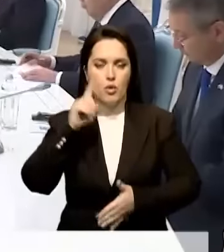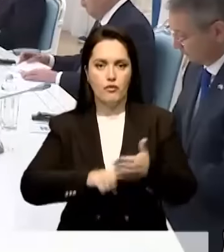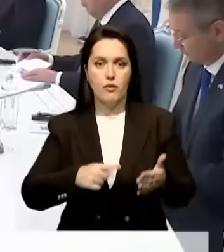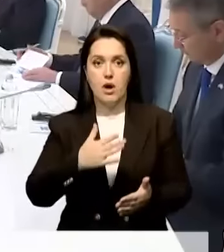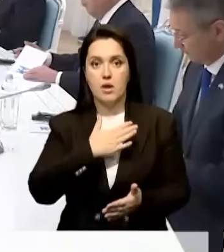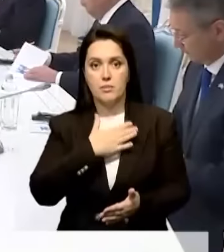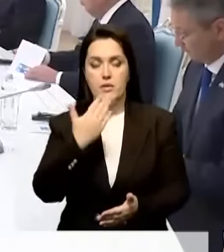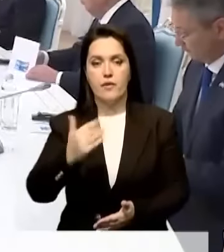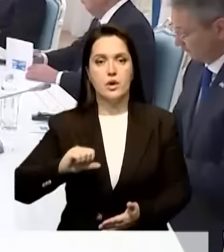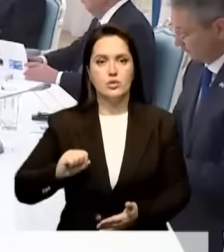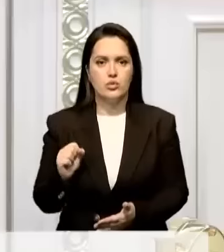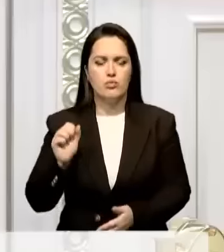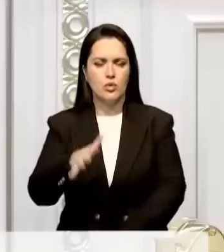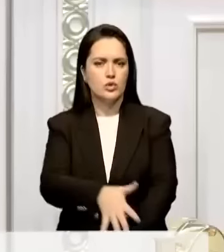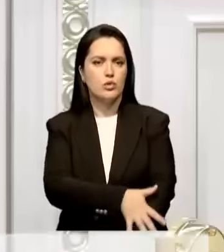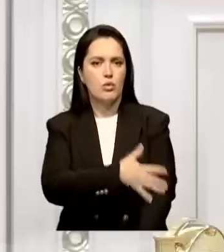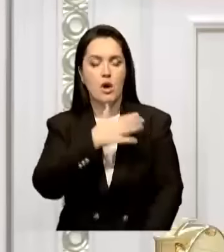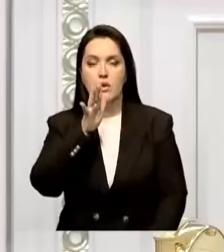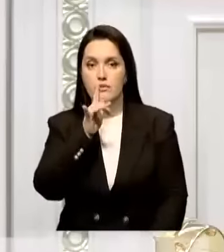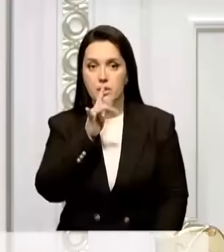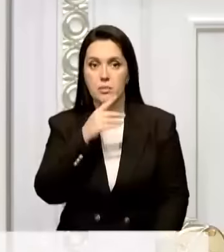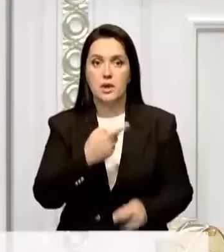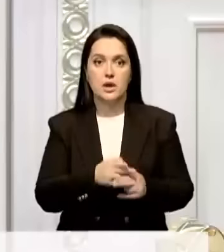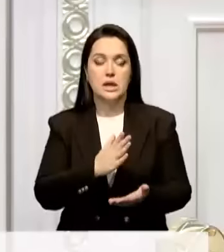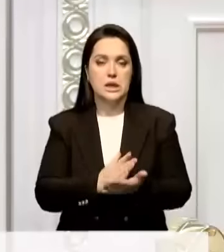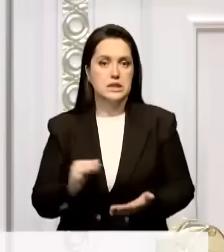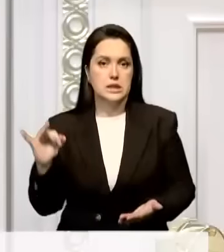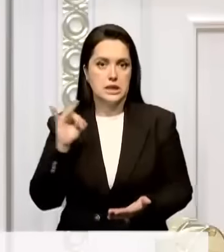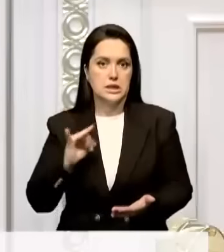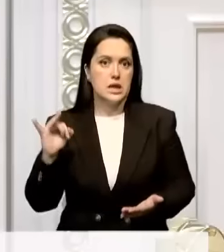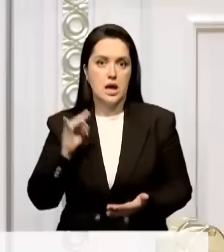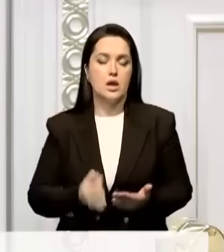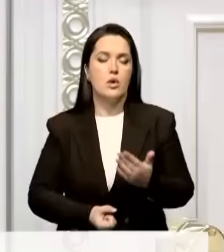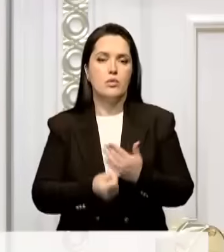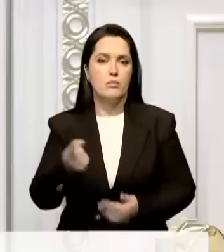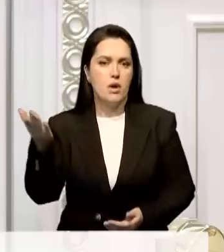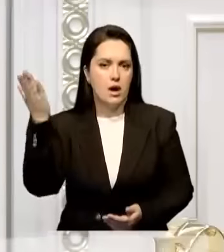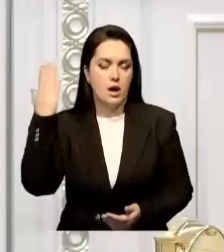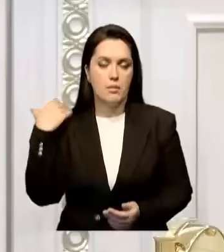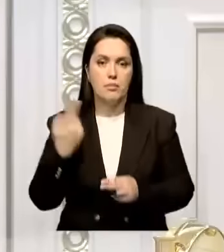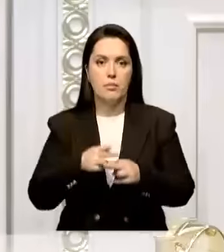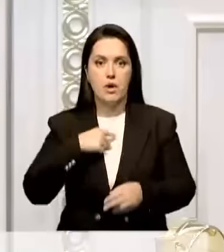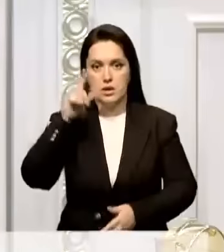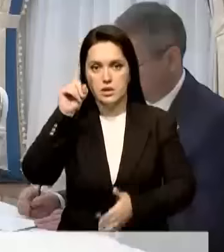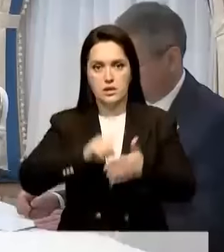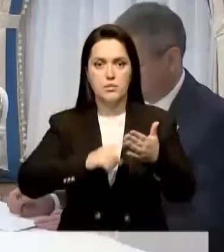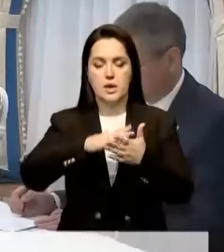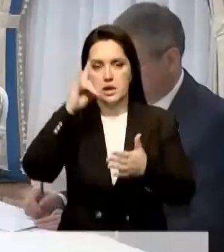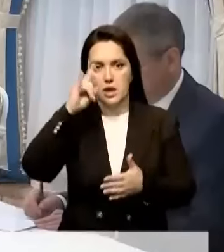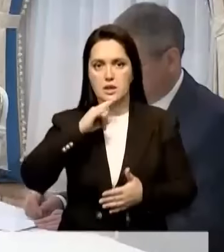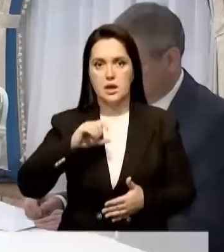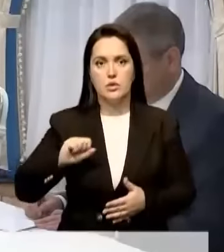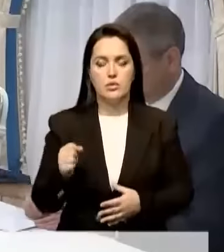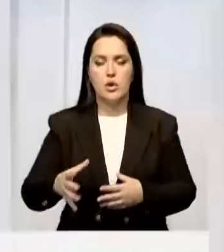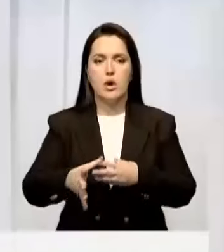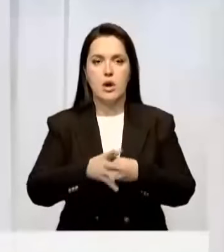наши отношения будут долголетними, потому что они имеют исторические корни. Казахстан для нас является надежным и дружественным